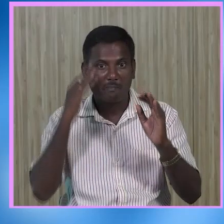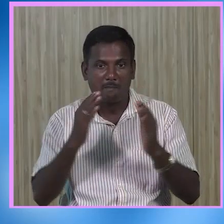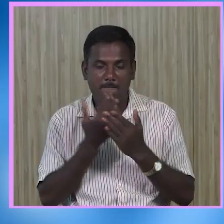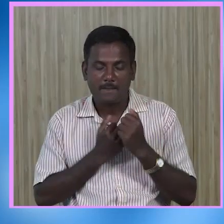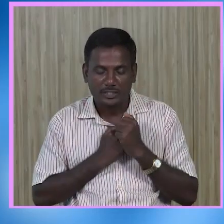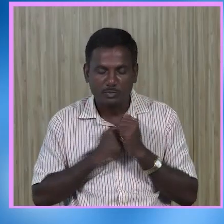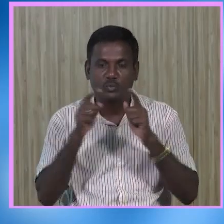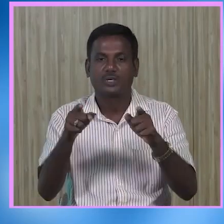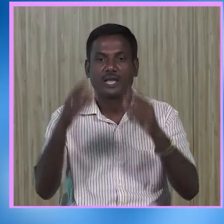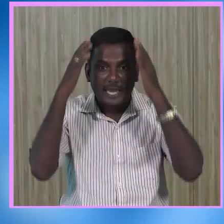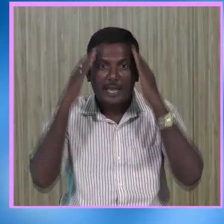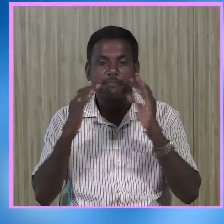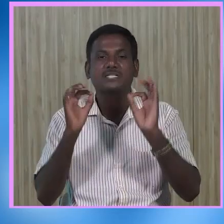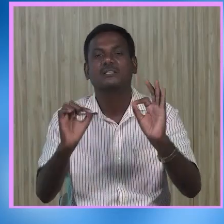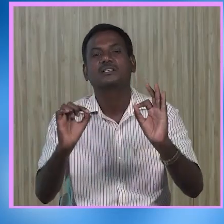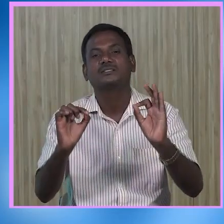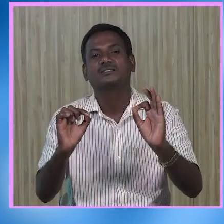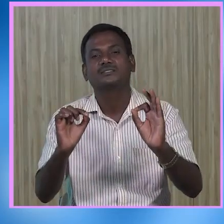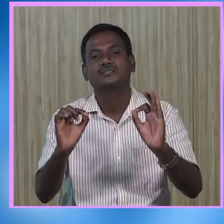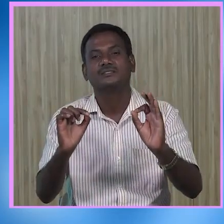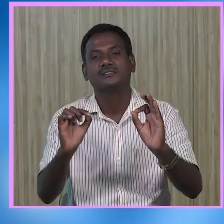மதிப்பிற்குரிய ஏபிஜே கலாம் அவர்கள்